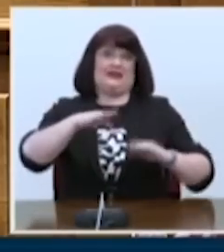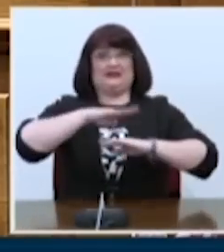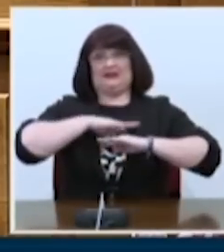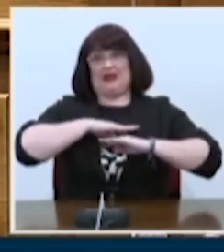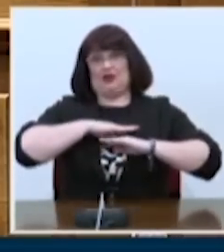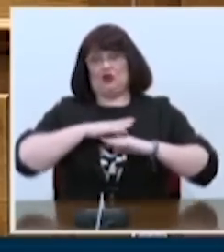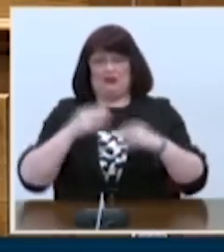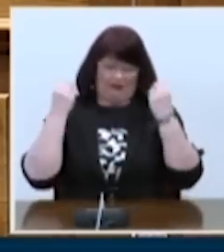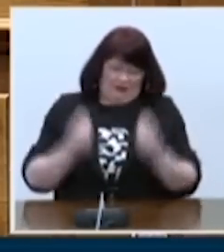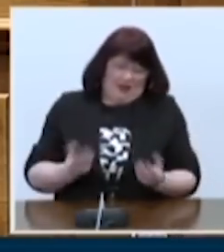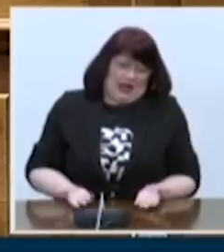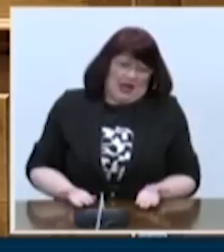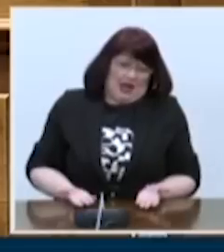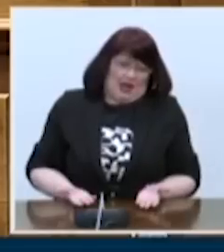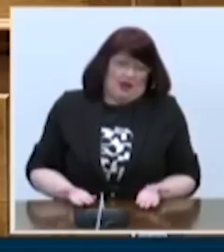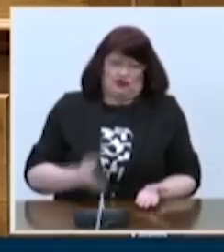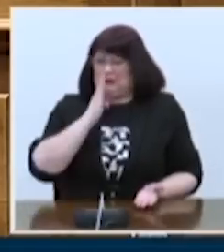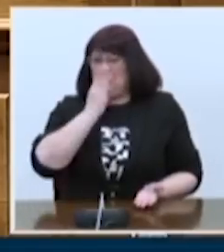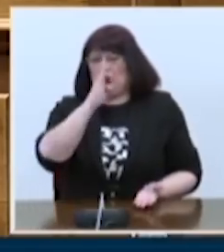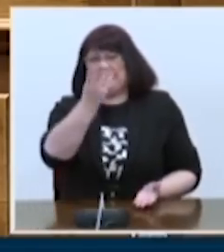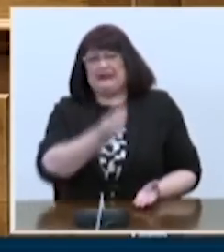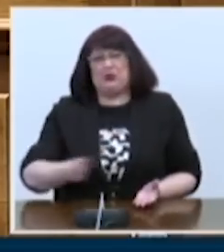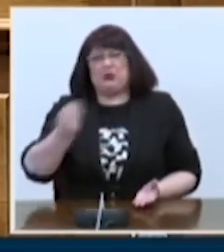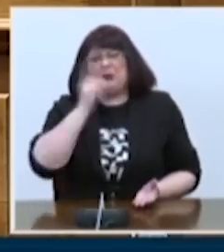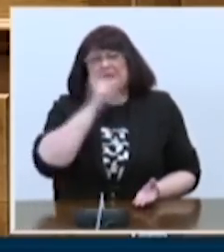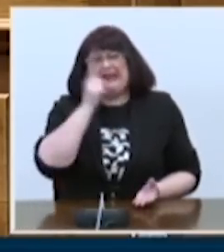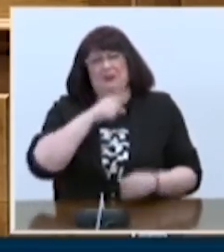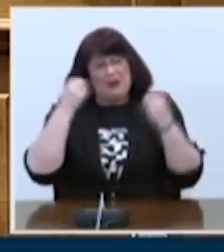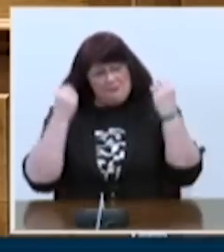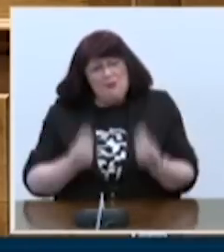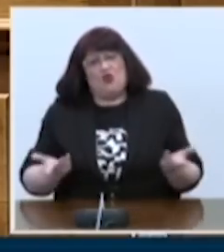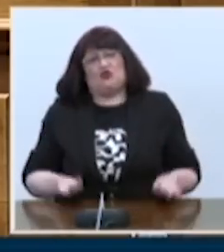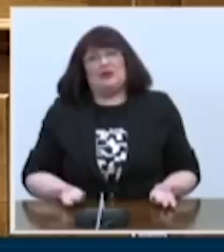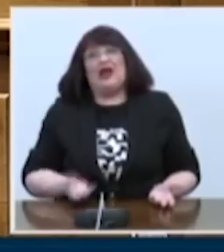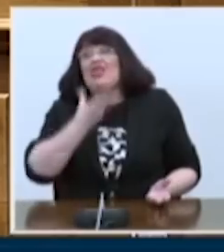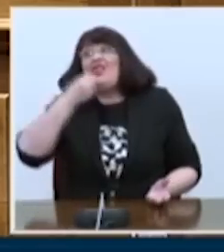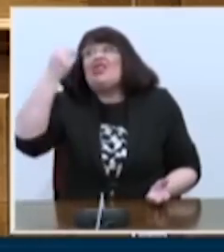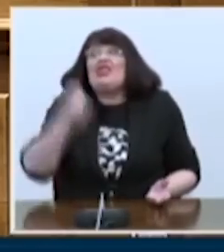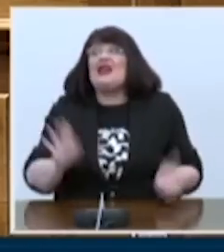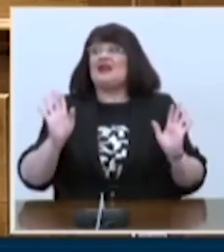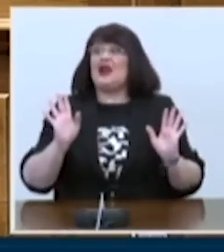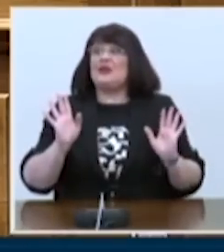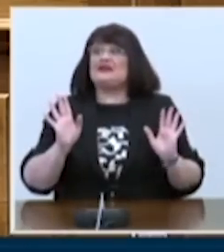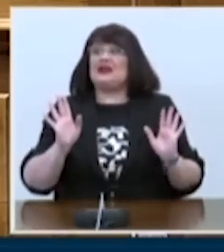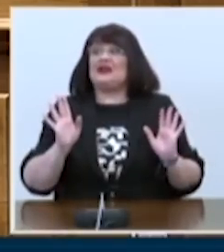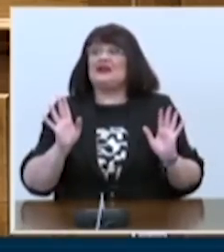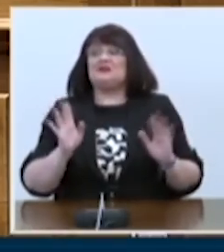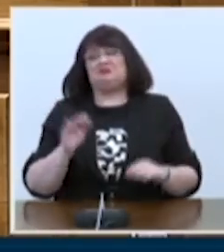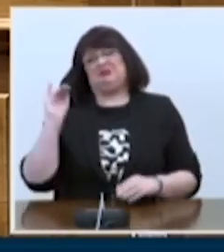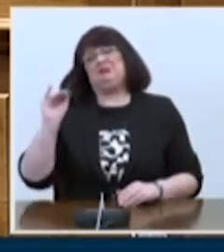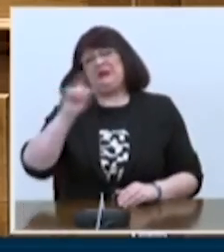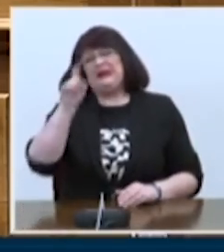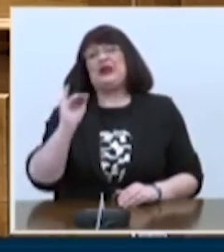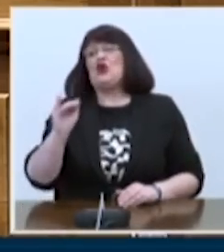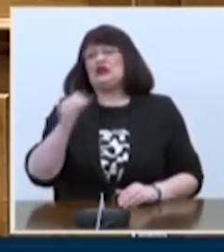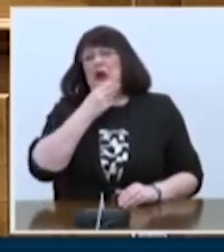Έλεος, πόση υποκρισία, πόσο ψέμα πια, δεν ντρέπεστε. Αλλά τι ρωτάω, εσείς να